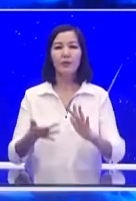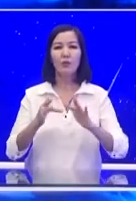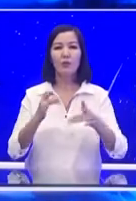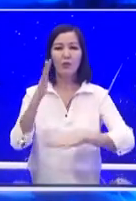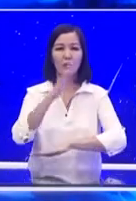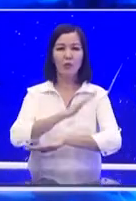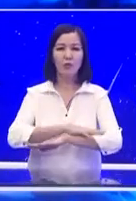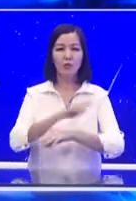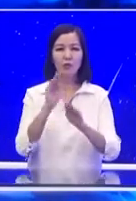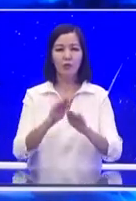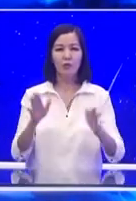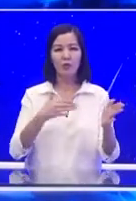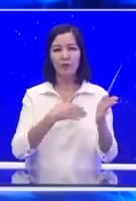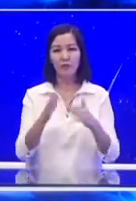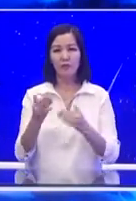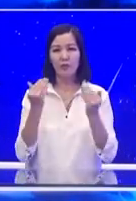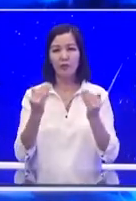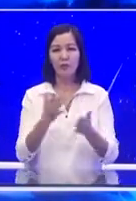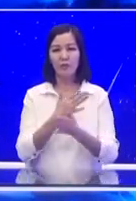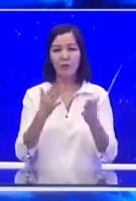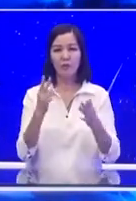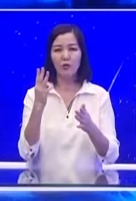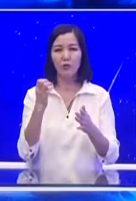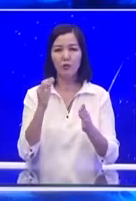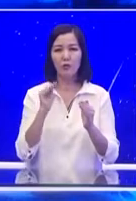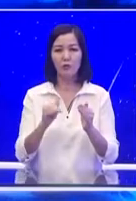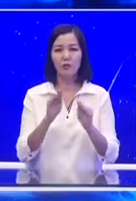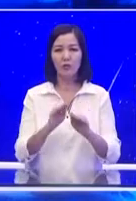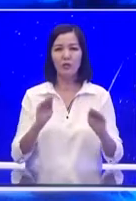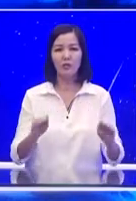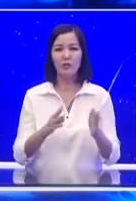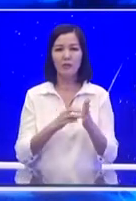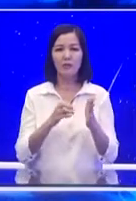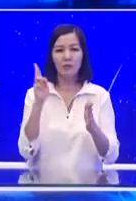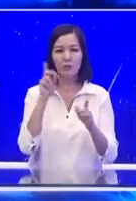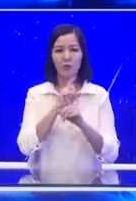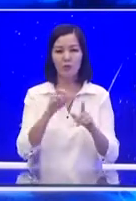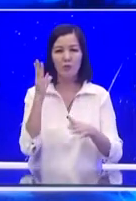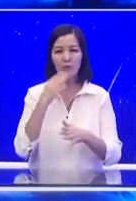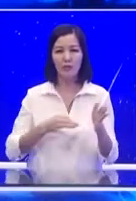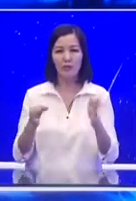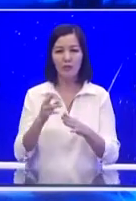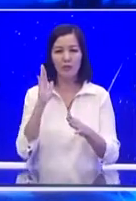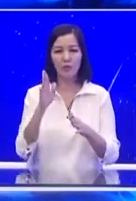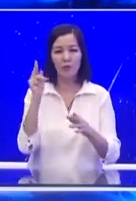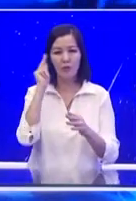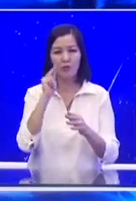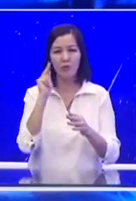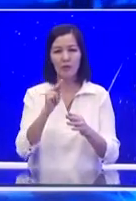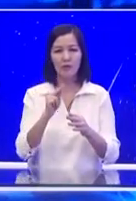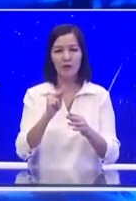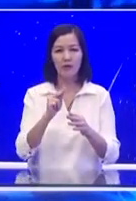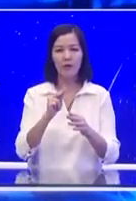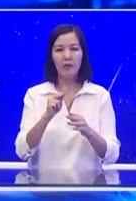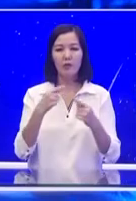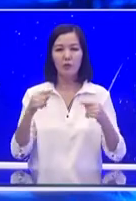Онлайн-уроки школьников отменены. Теперь более 400 тысяч учащихся 760 школ Алматинской области будут обучаться